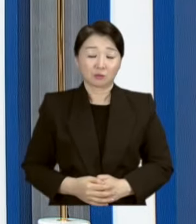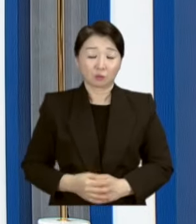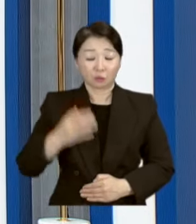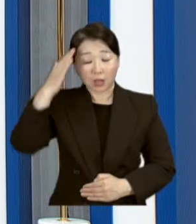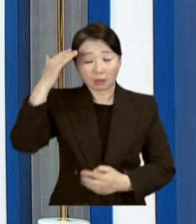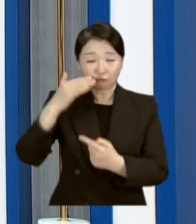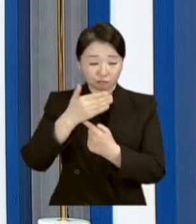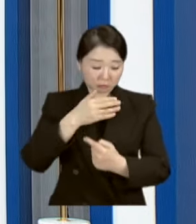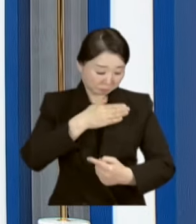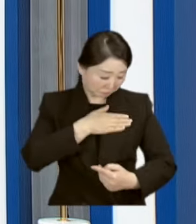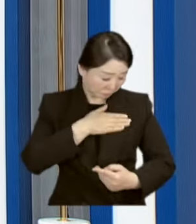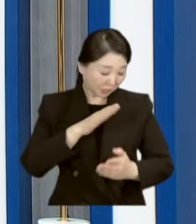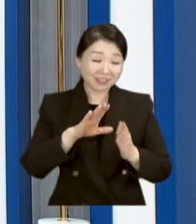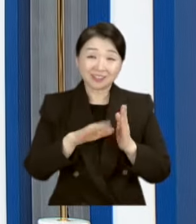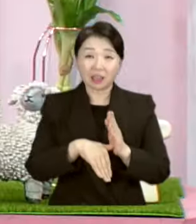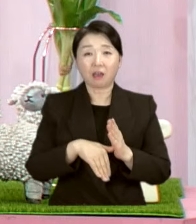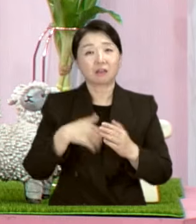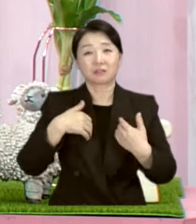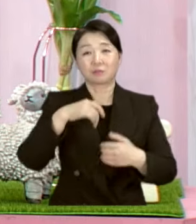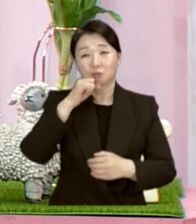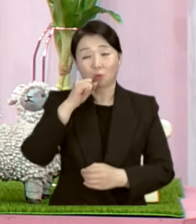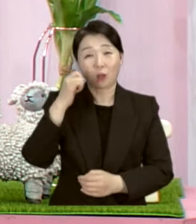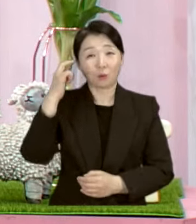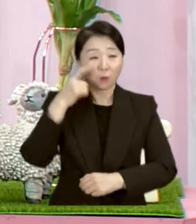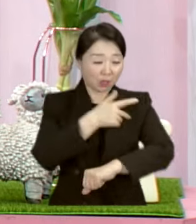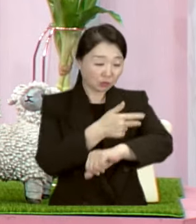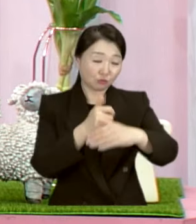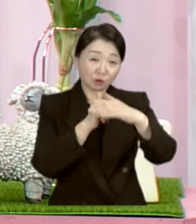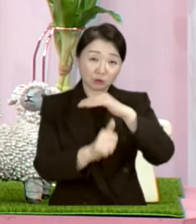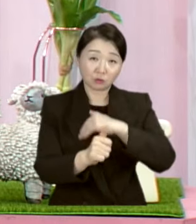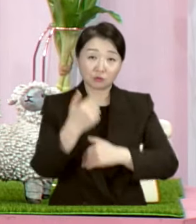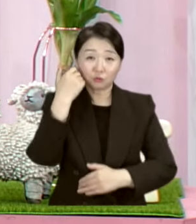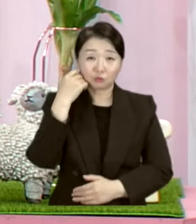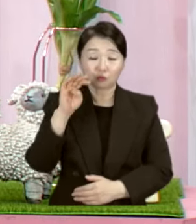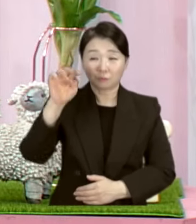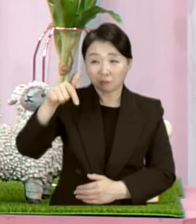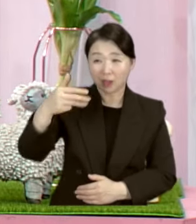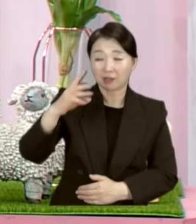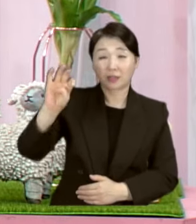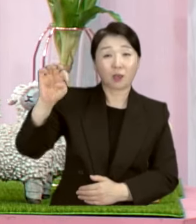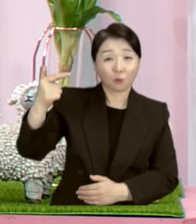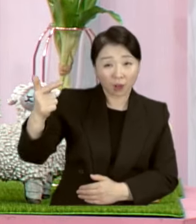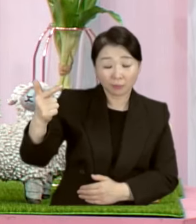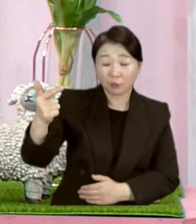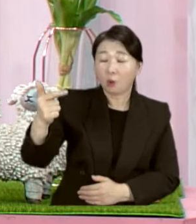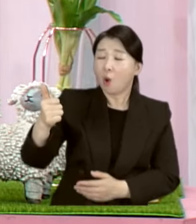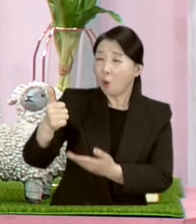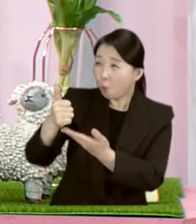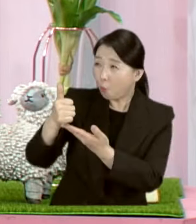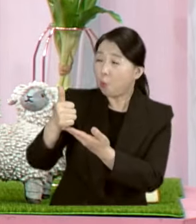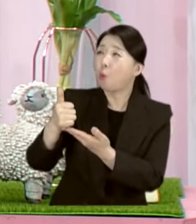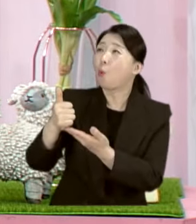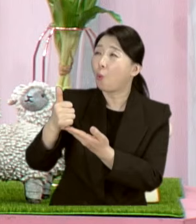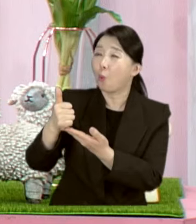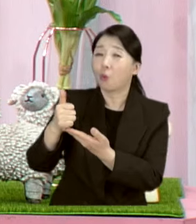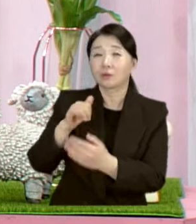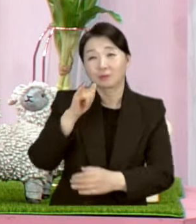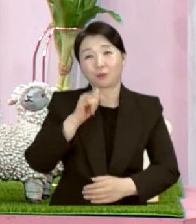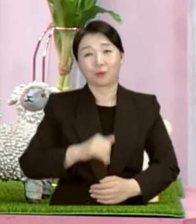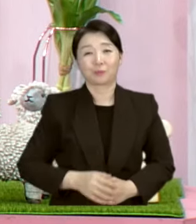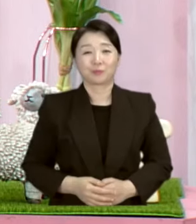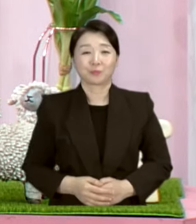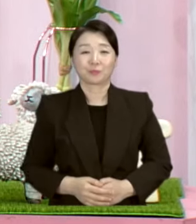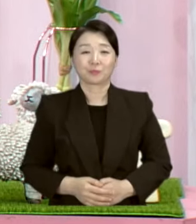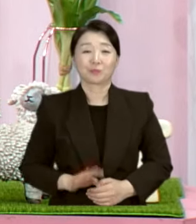굉장히 기분이 좋았고 특별히 우리 수영 선수라면 박태환 선수를 동경하고 네. 그렇죠. 정말